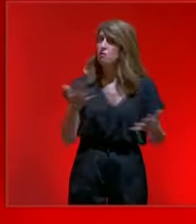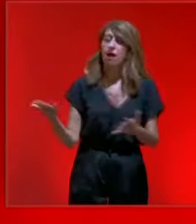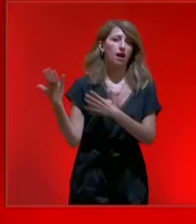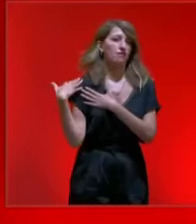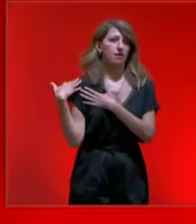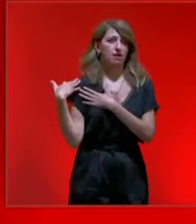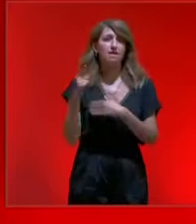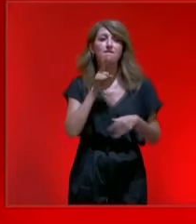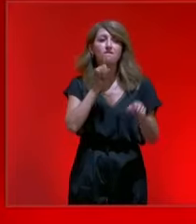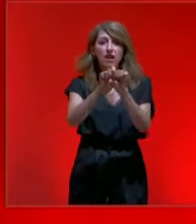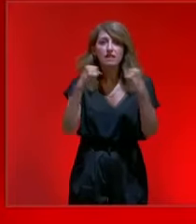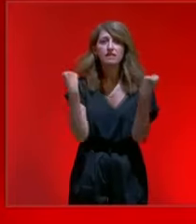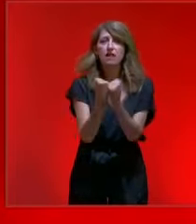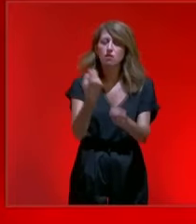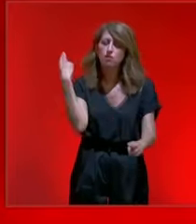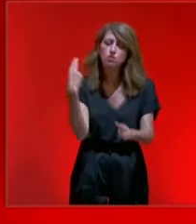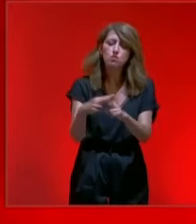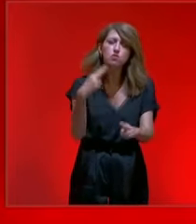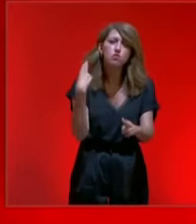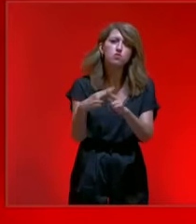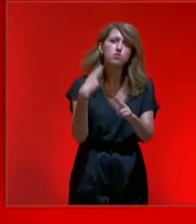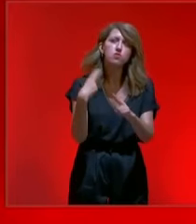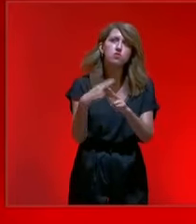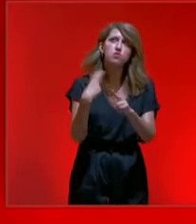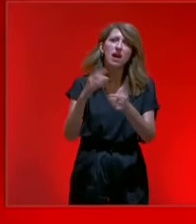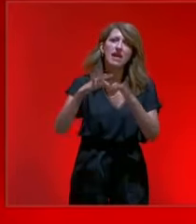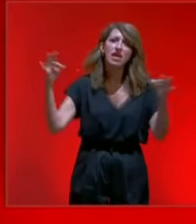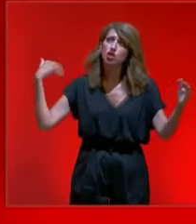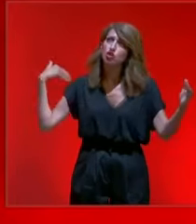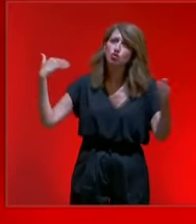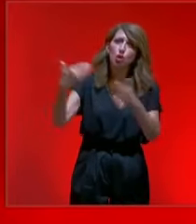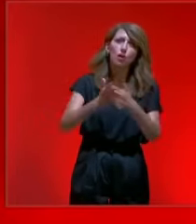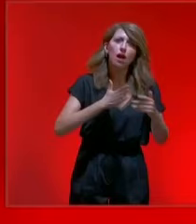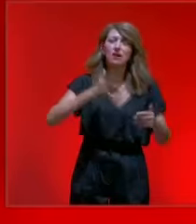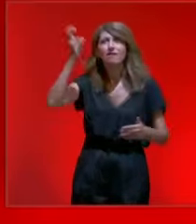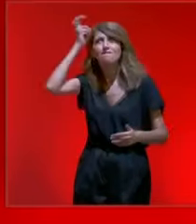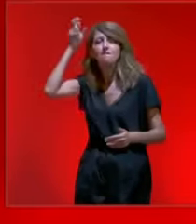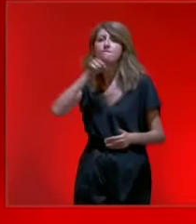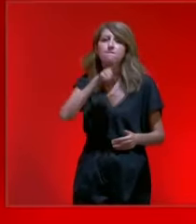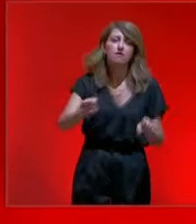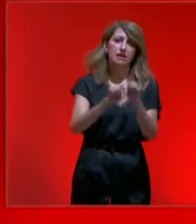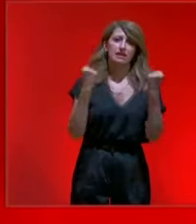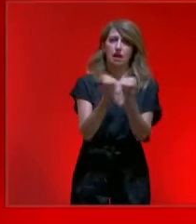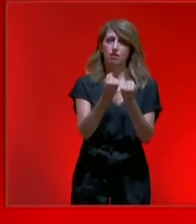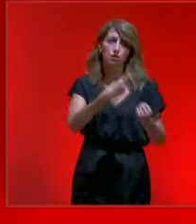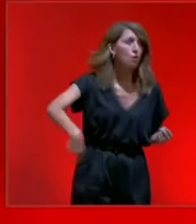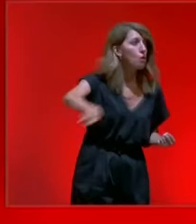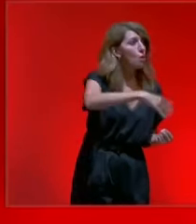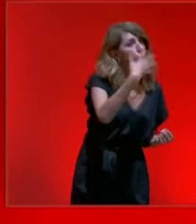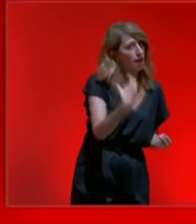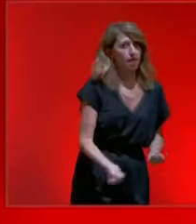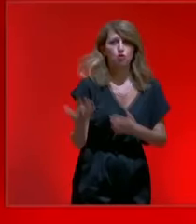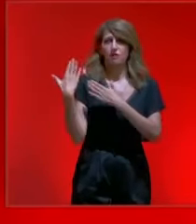είναι ιστορικό. Όπως ιστορικές είναι και οι ευθύνες όλων μας. Μετά από 15 χρόνια παρουσίας